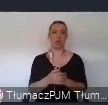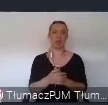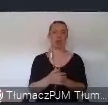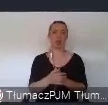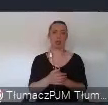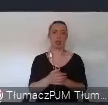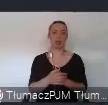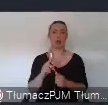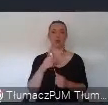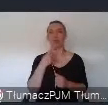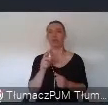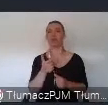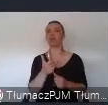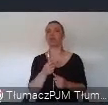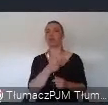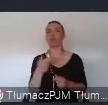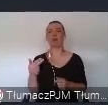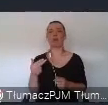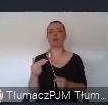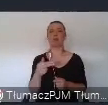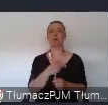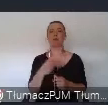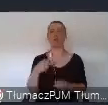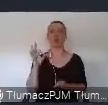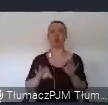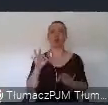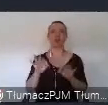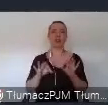jest tematem naszej konferencji. Chociaż szczerze powiedziawszy, ja bym